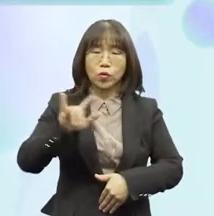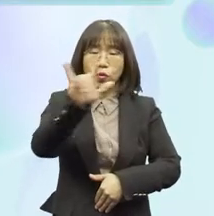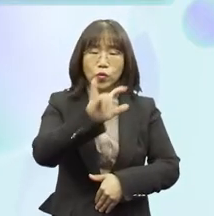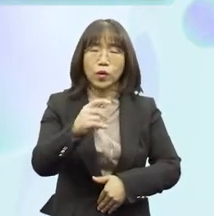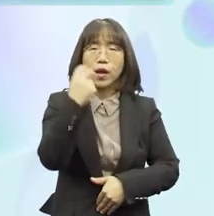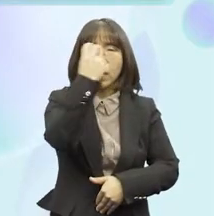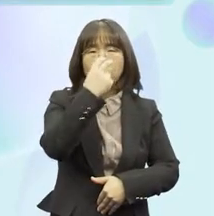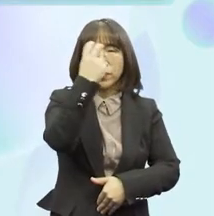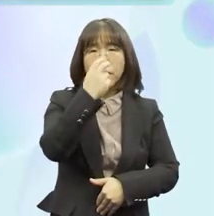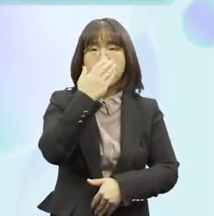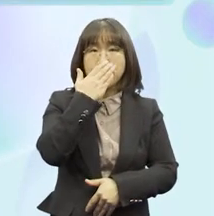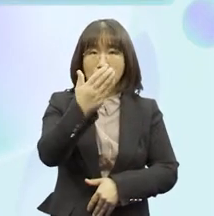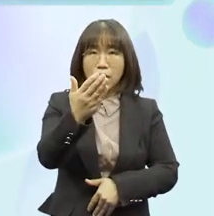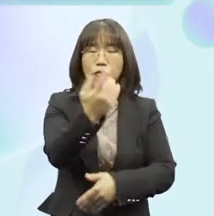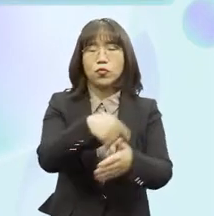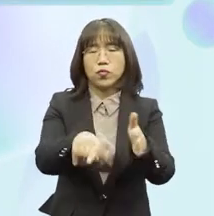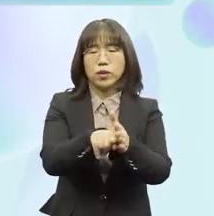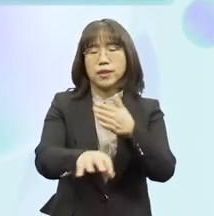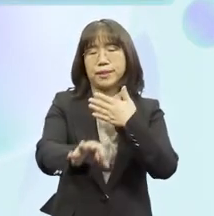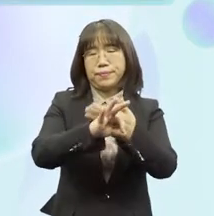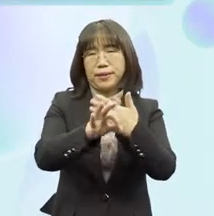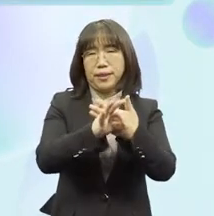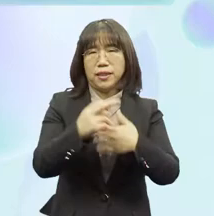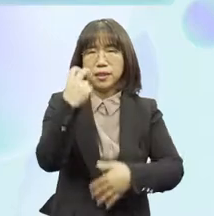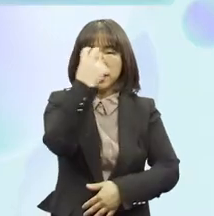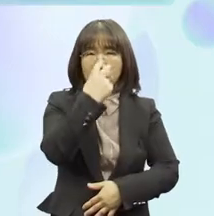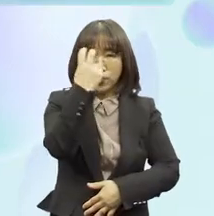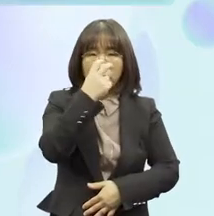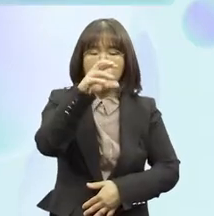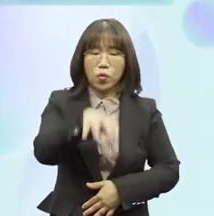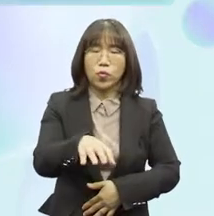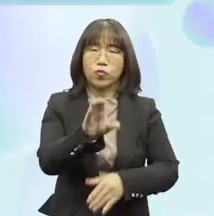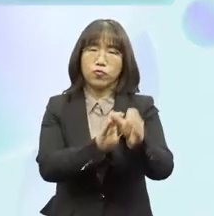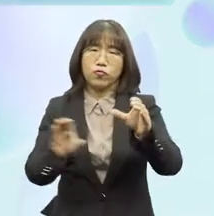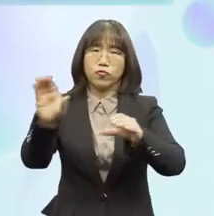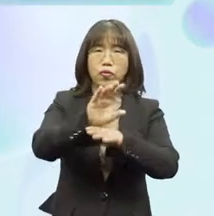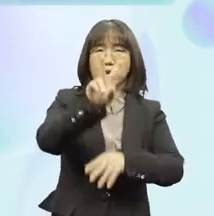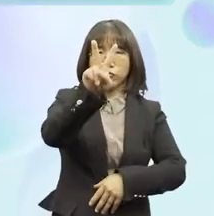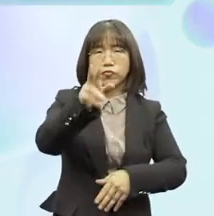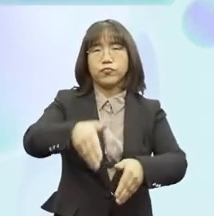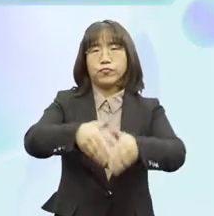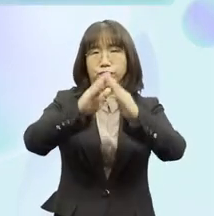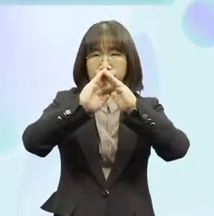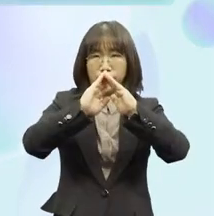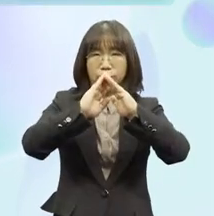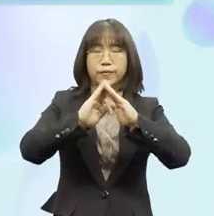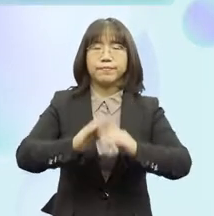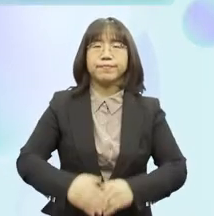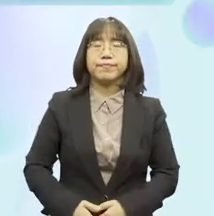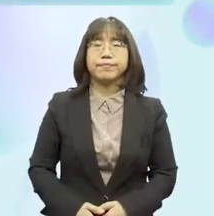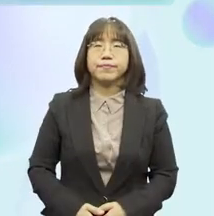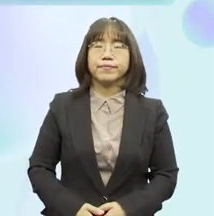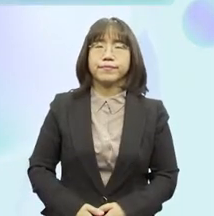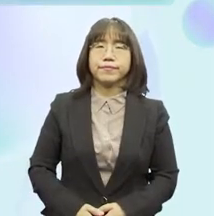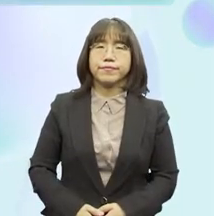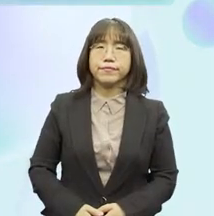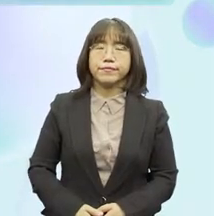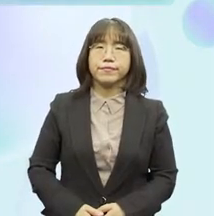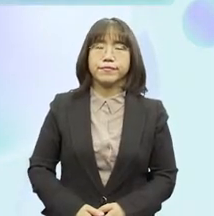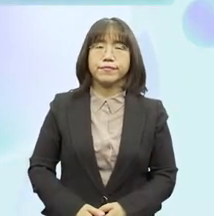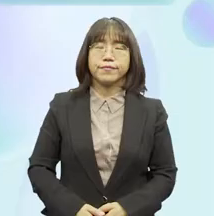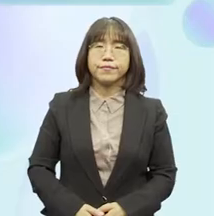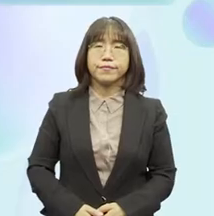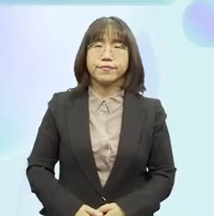검사를 받을 수 있도록 임시 선배 검사소 2곳의 추가로 설치하고 지난 17일부터 운영에 들어갔습니다